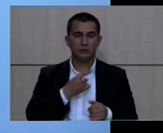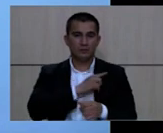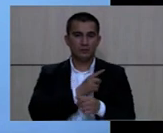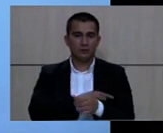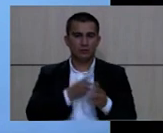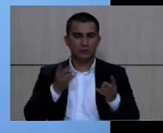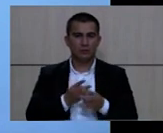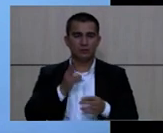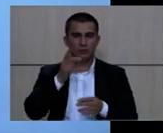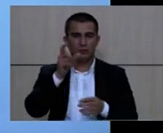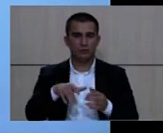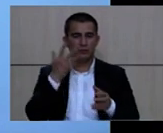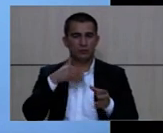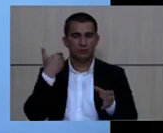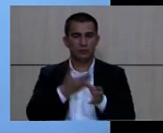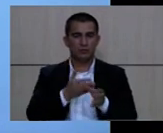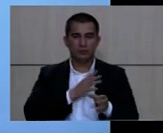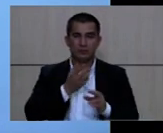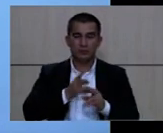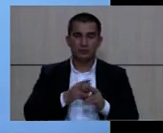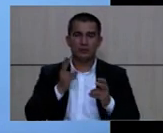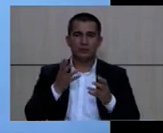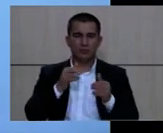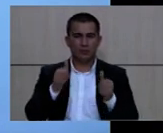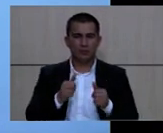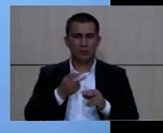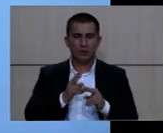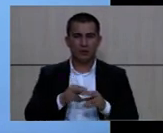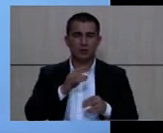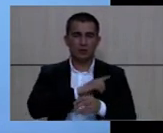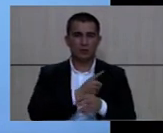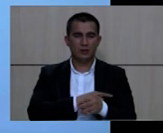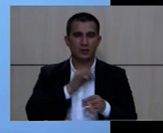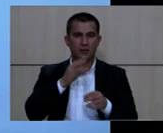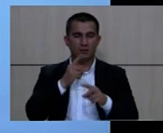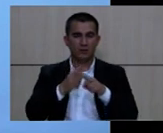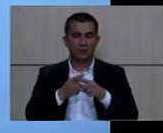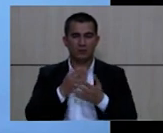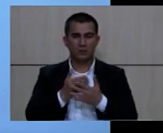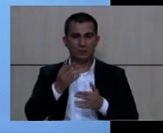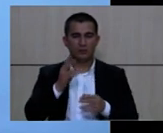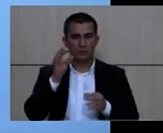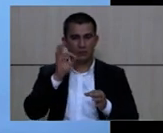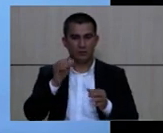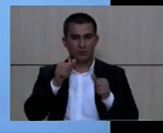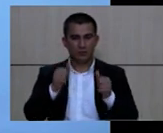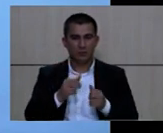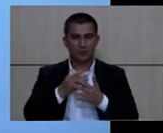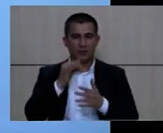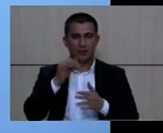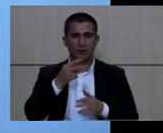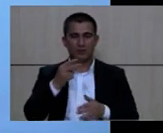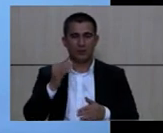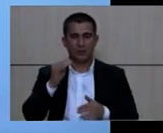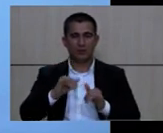kerak. Kuchni qaysi formuladan qidiramiz? Barakalla. Demek kuch impuls formulasidan. Kuch impuls formulamiz I barobar